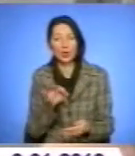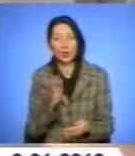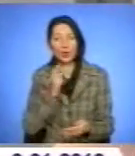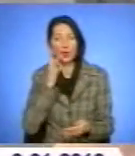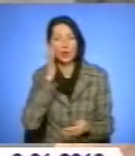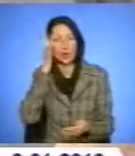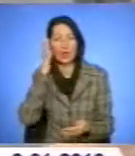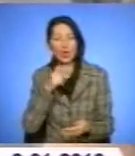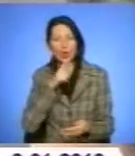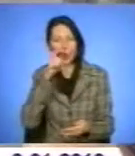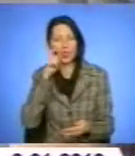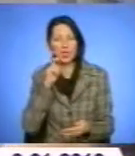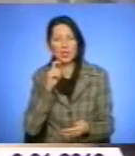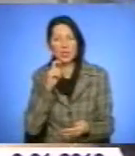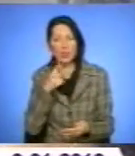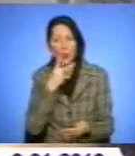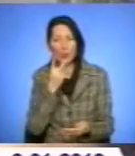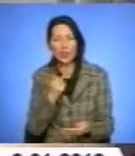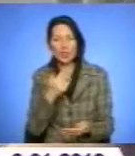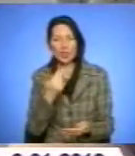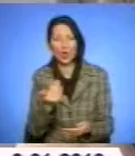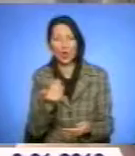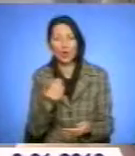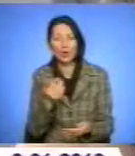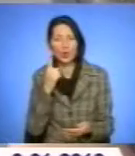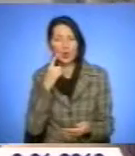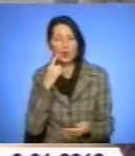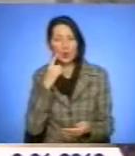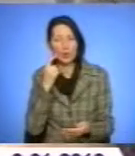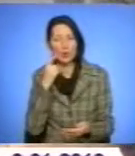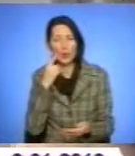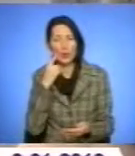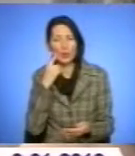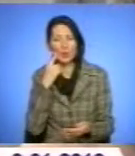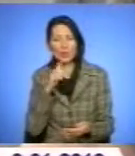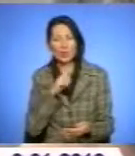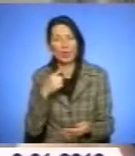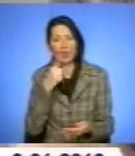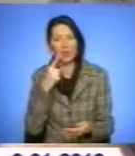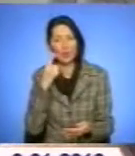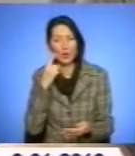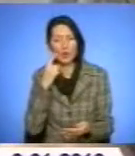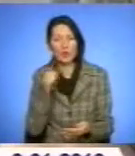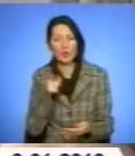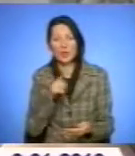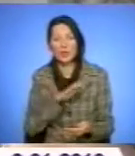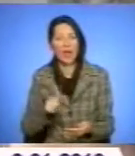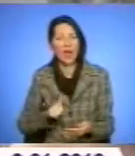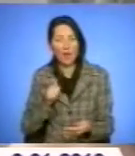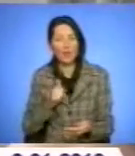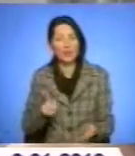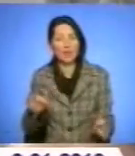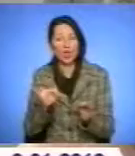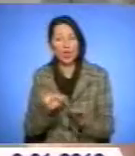до українства, і бачила його ту скромність і незухвальство. Він не хвалився